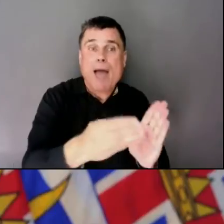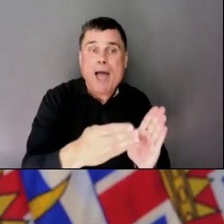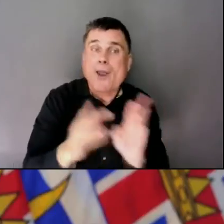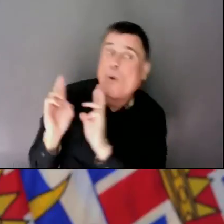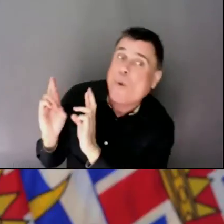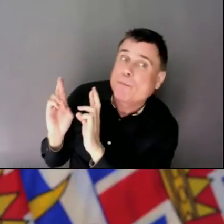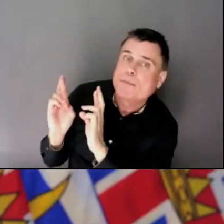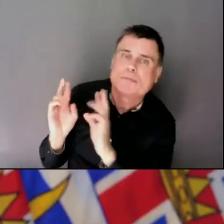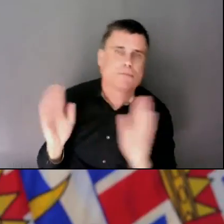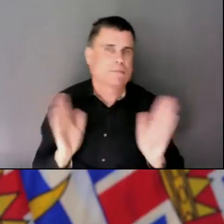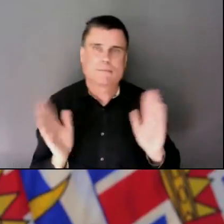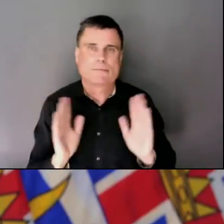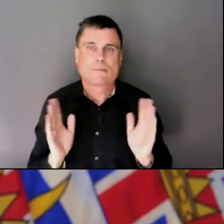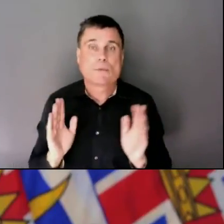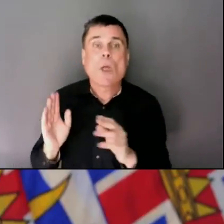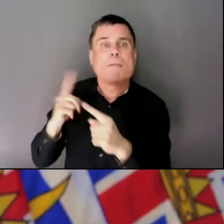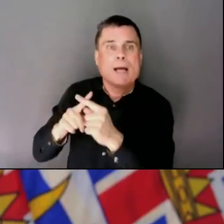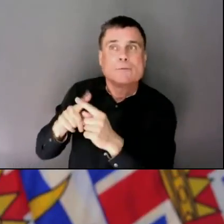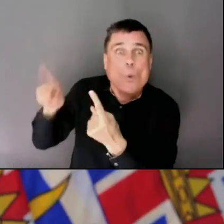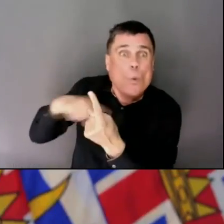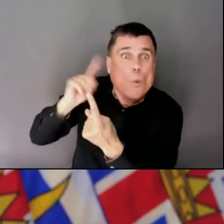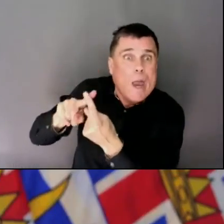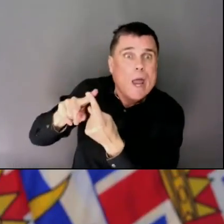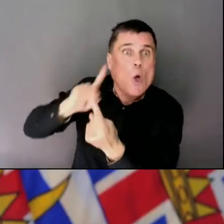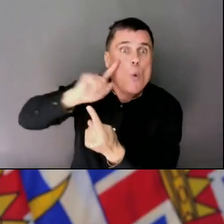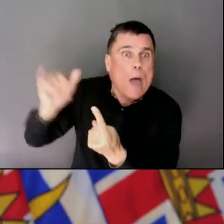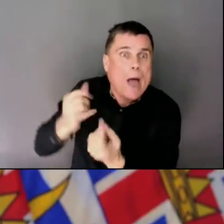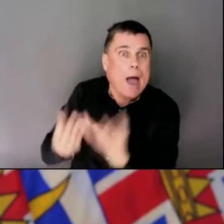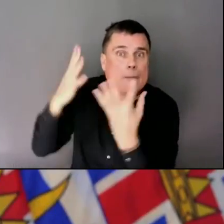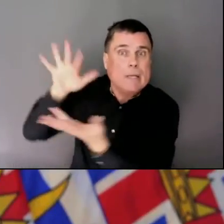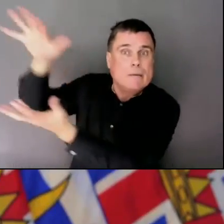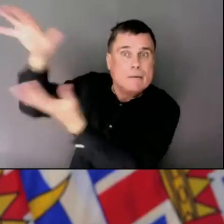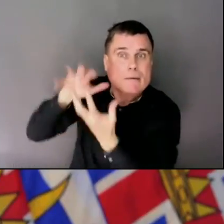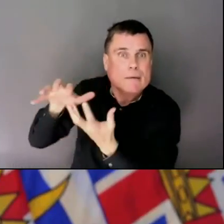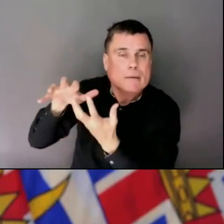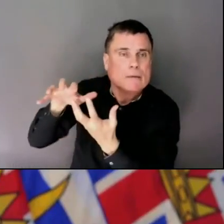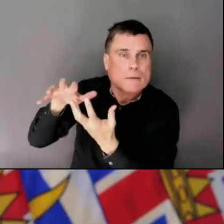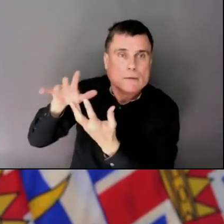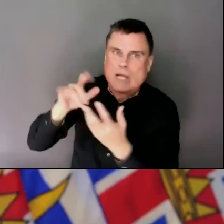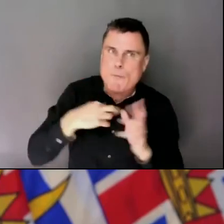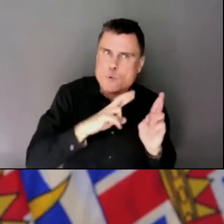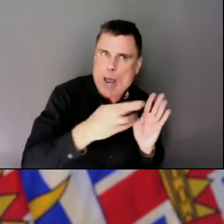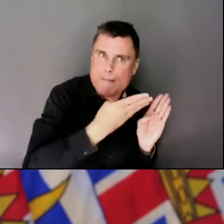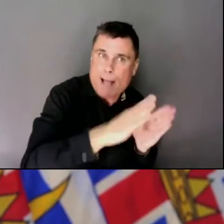if and when that is possible, we will do that as quickly and as efficiently as we can.